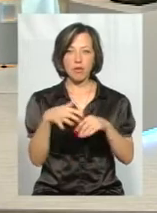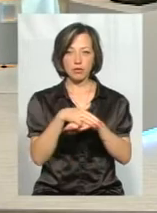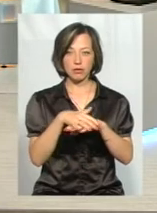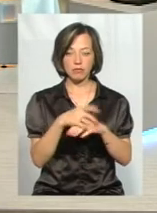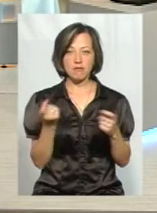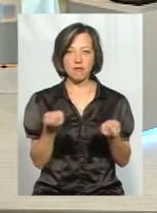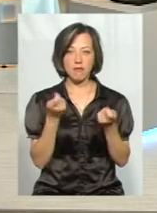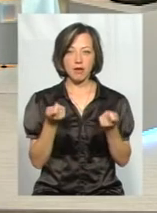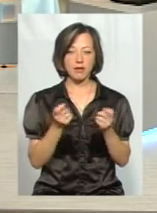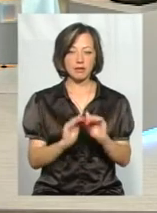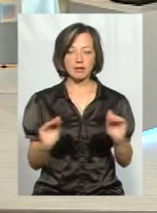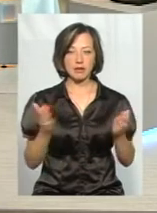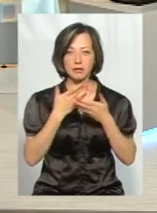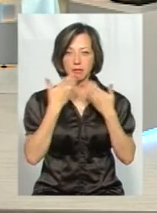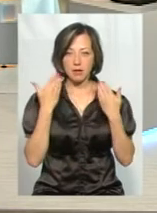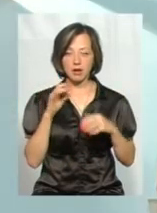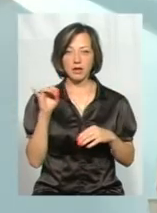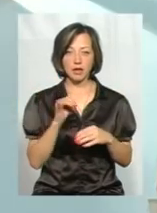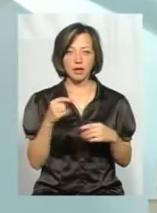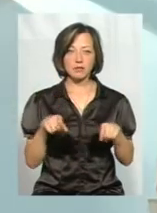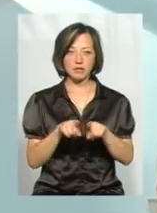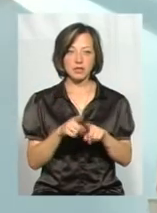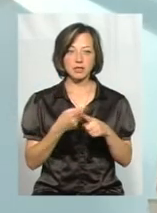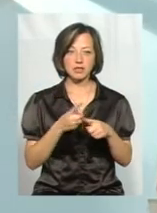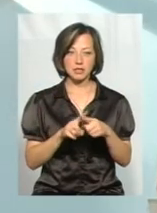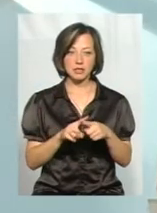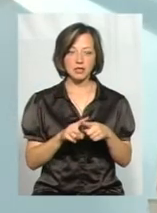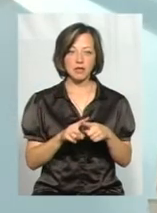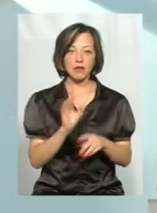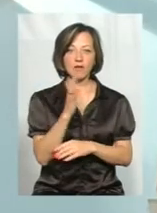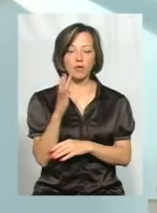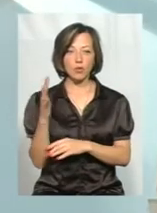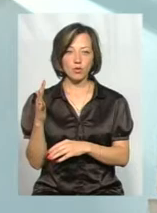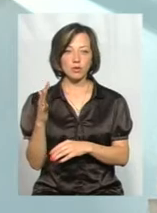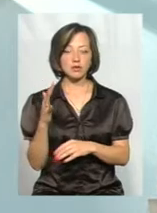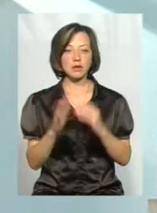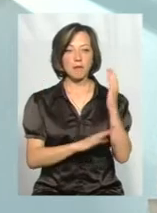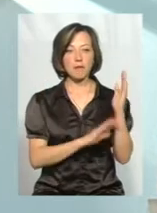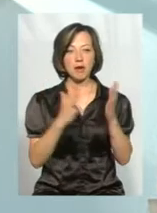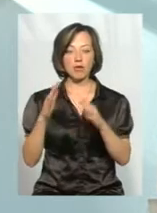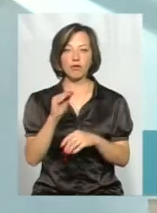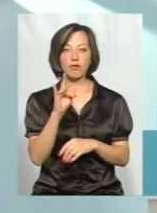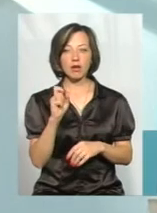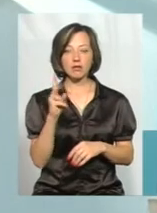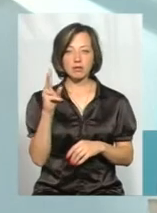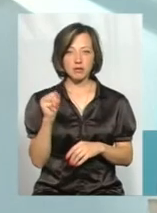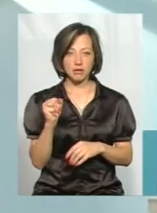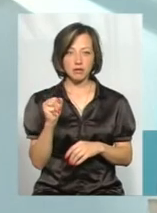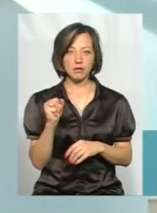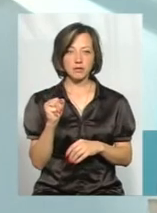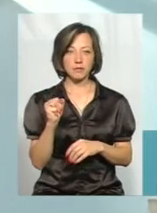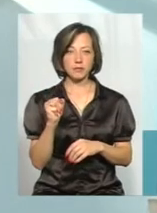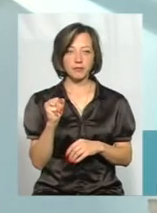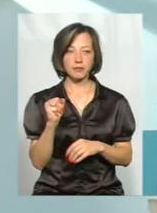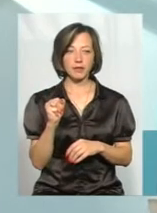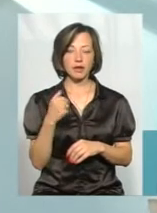немає людей, немає дітей. І якщо все ж таки це вигулюється в парку Франка, в сквері Франка,